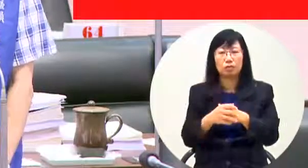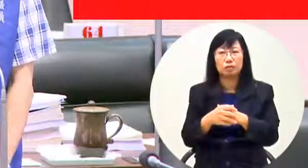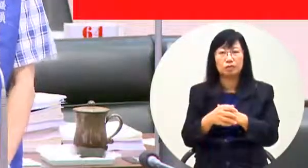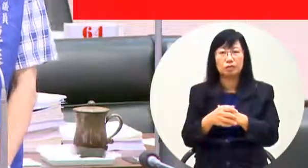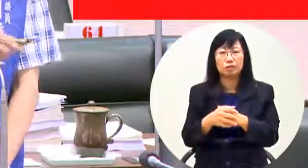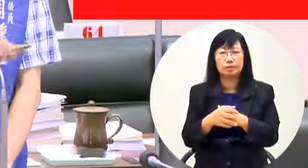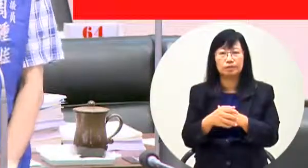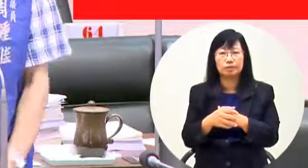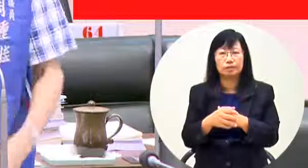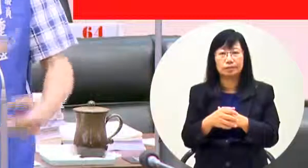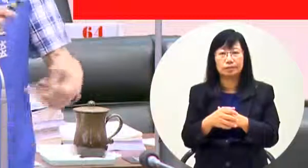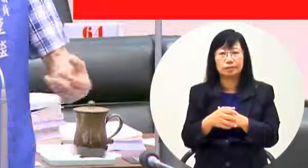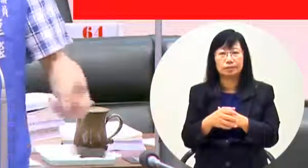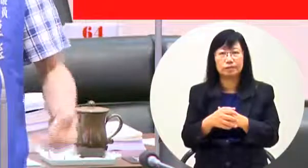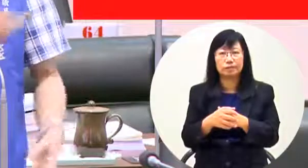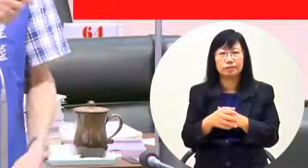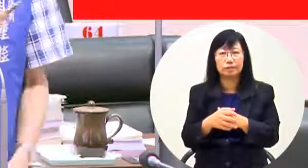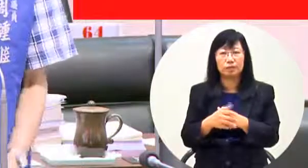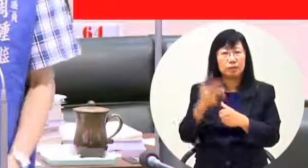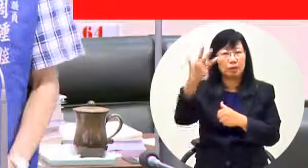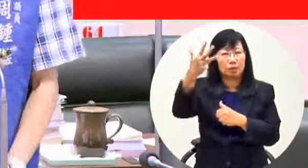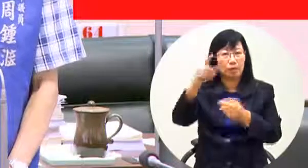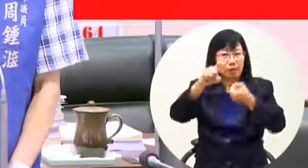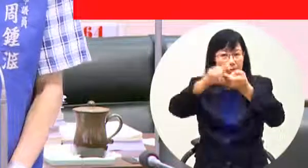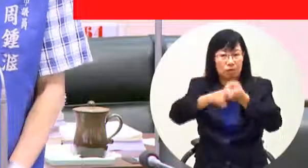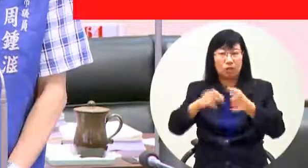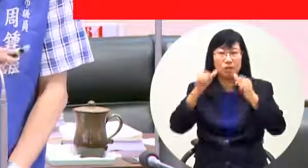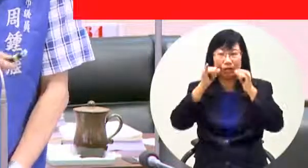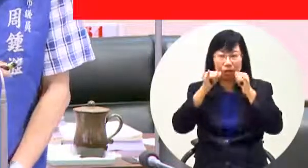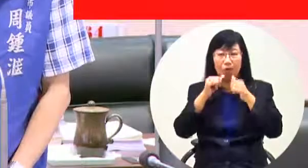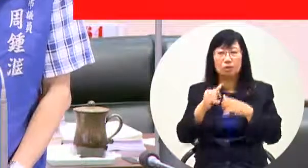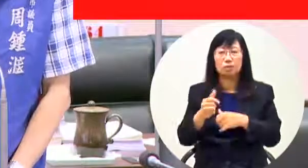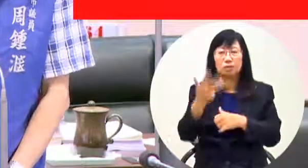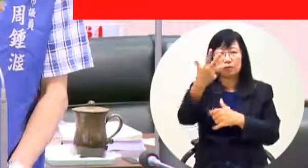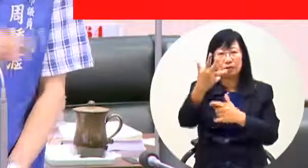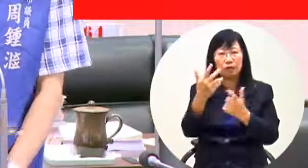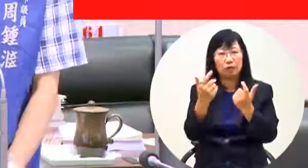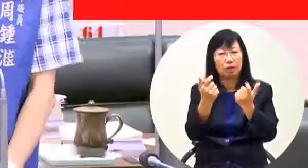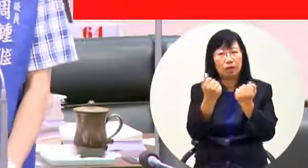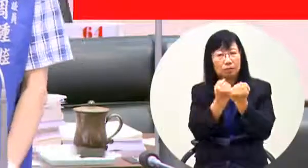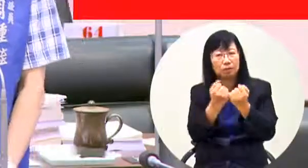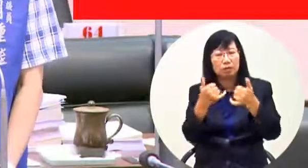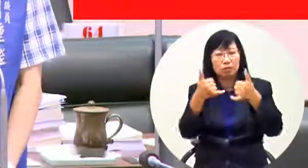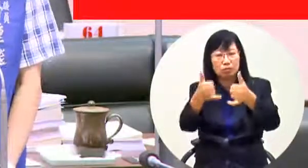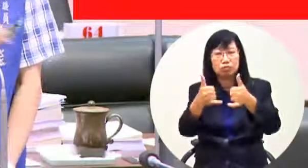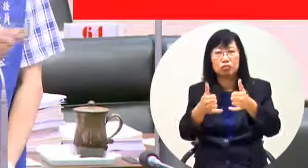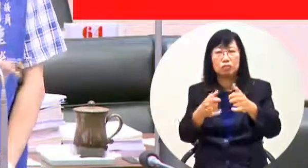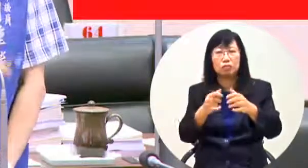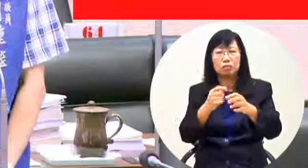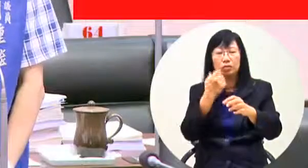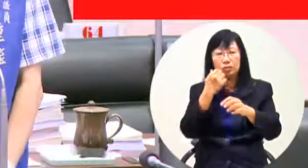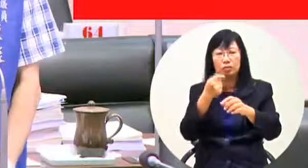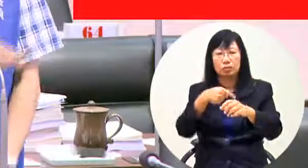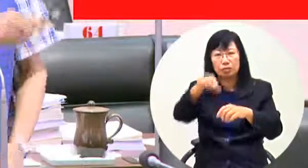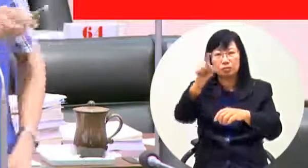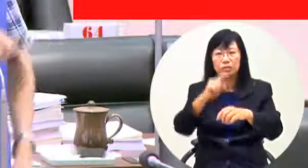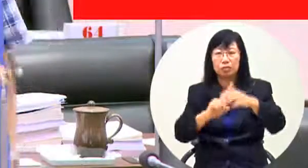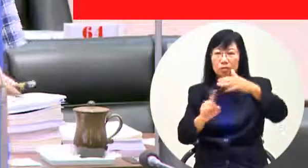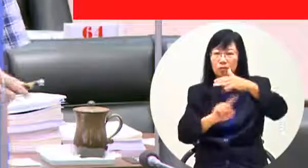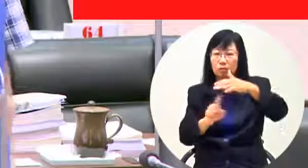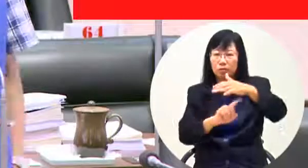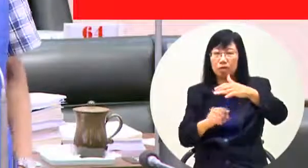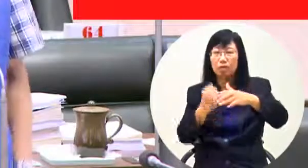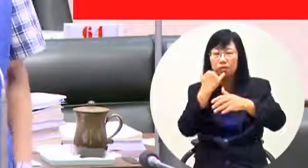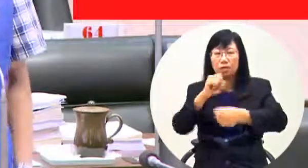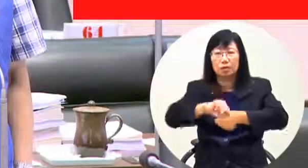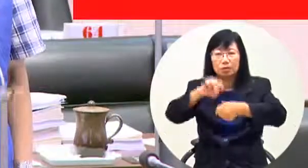那边有八德几路要上去高速公路的那些匝道，应该要增设匝道口，解决交